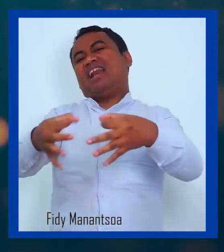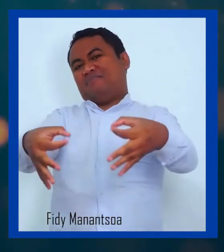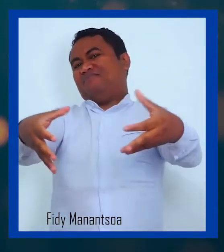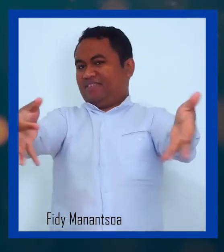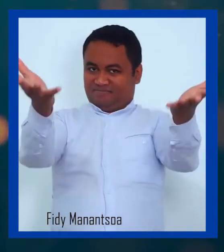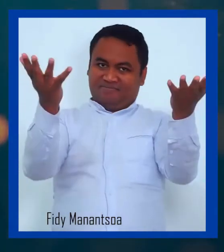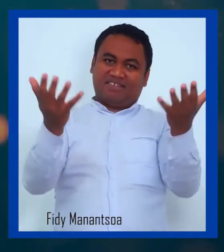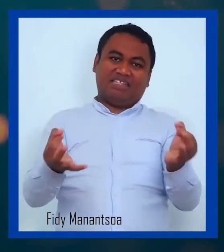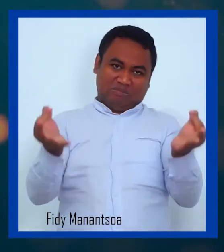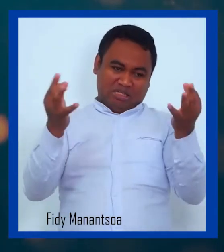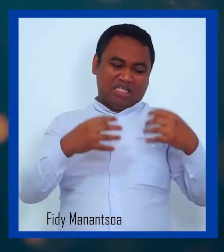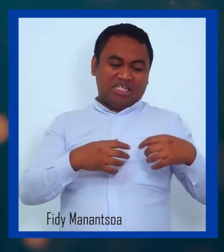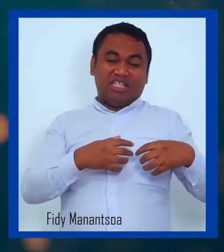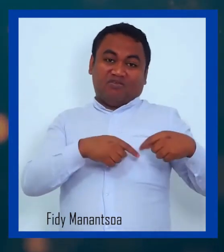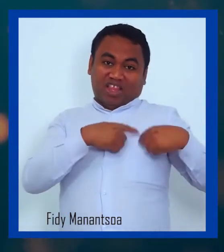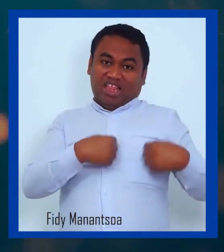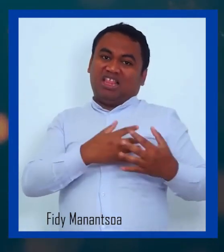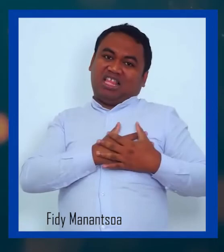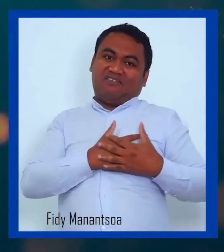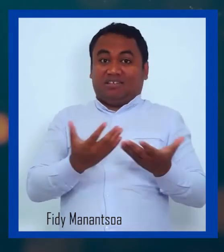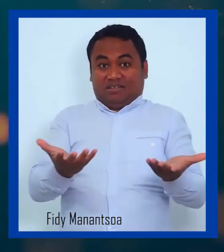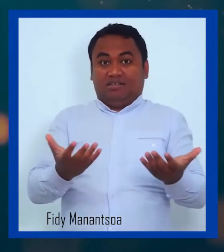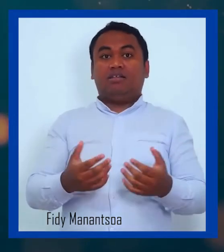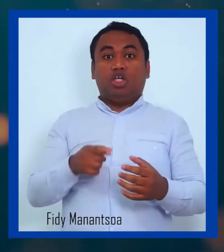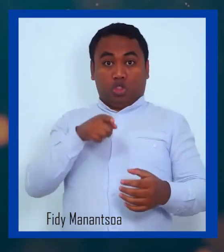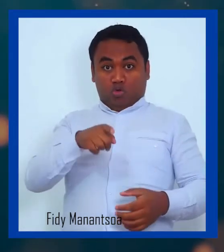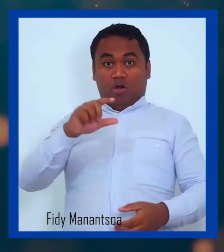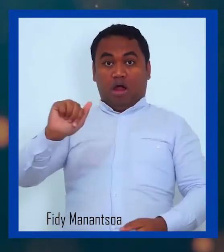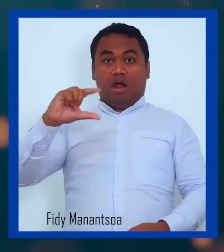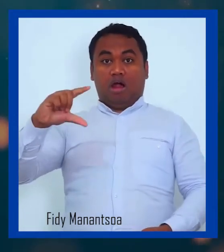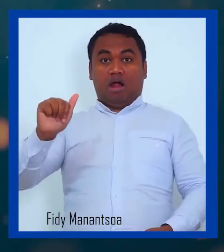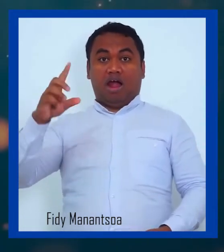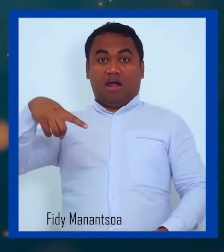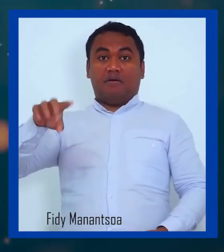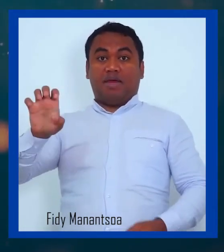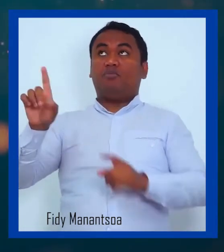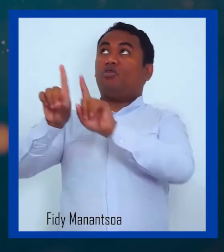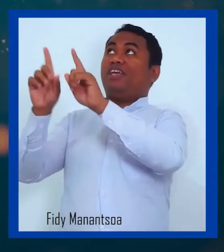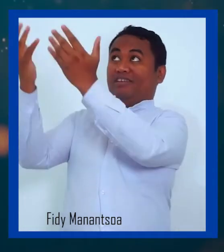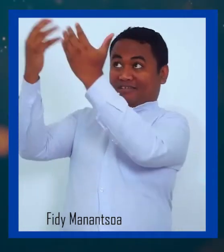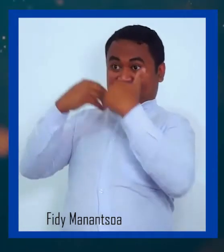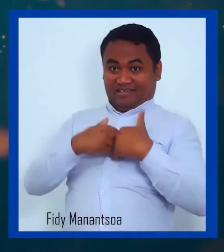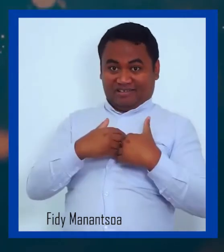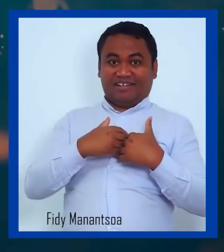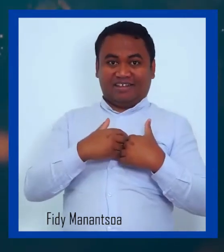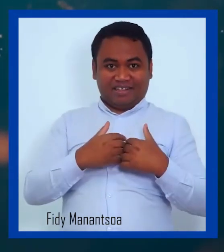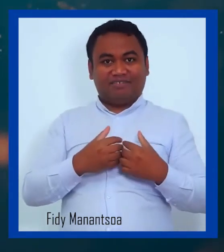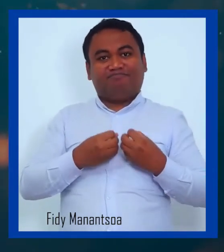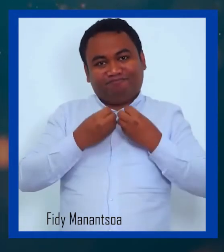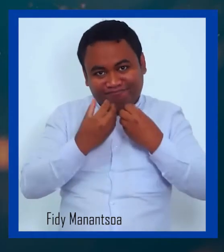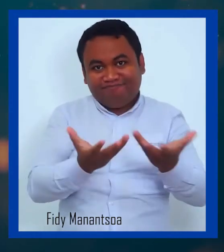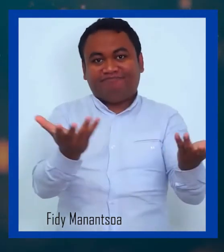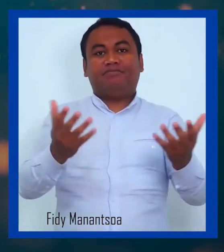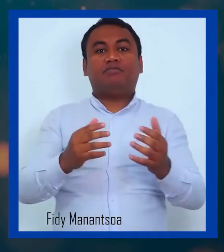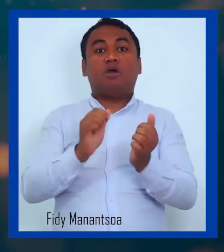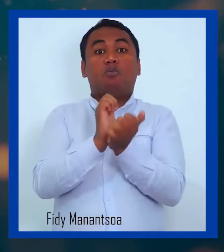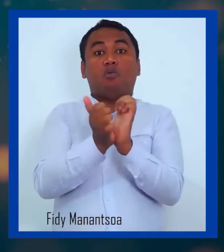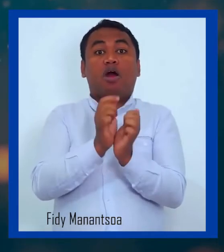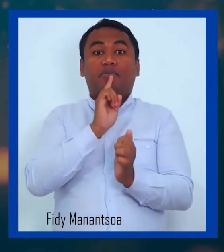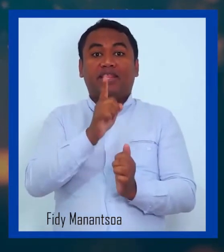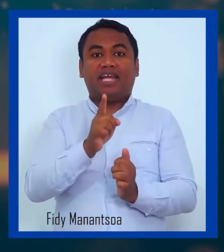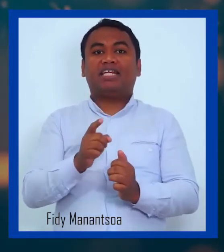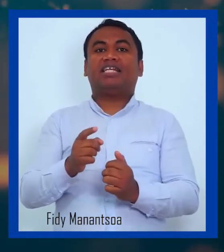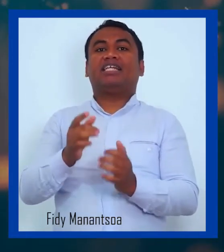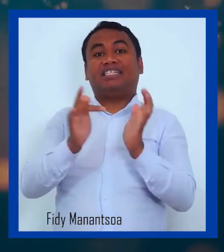fitiavan'i Kristy no mitatsika antsika, ilay fitiavan'i Kristy no mameno antsika, dia io avy eo no manery antsika amin'izay. Ozy Paoly manao hoe ny fitiavan'i Kristy